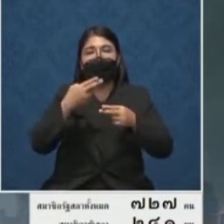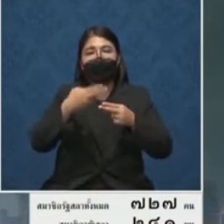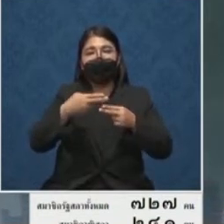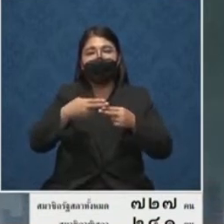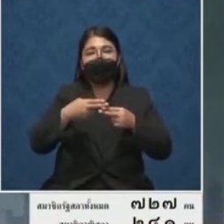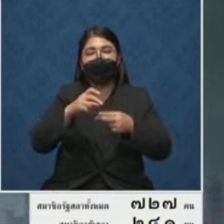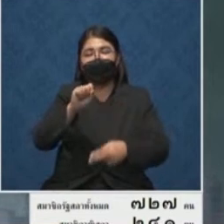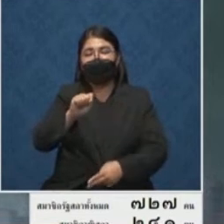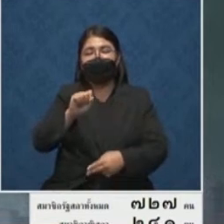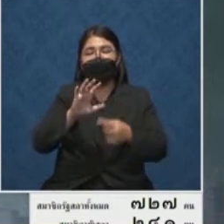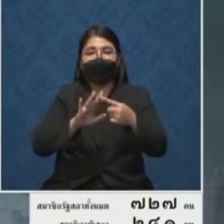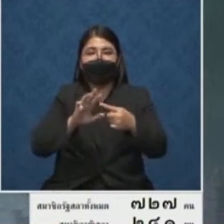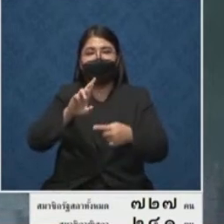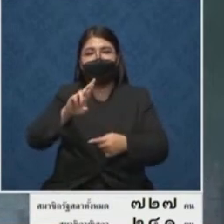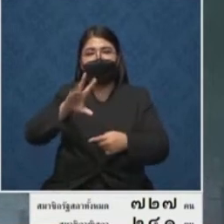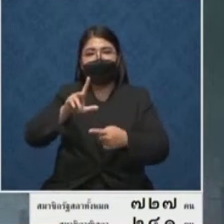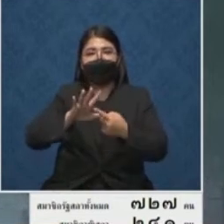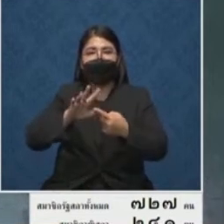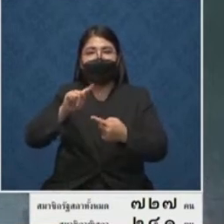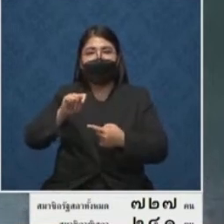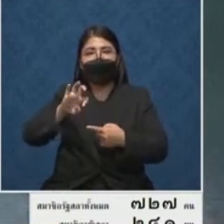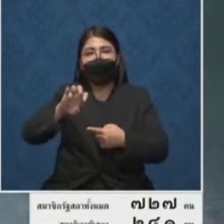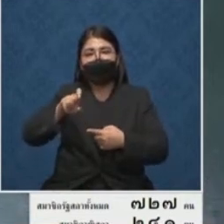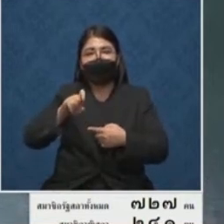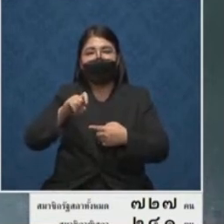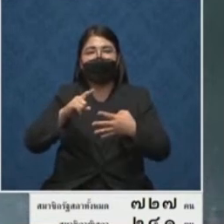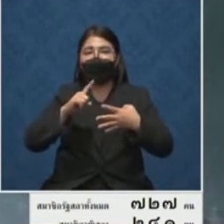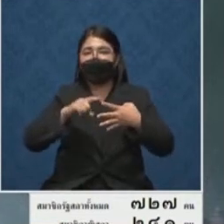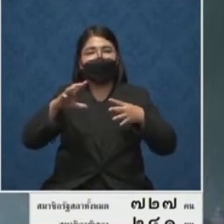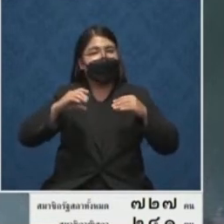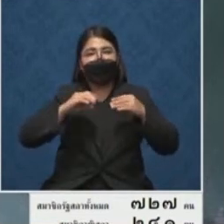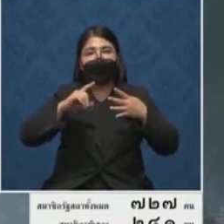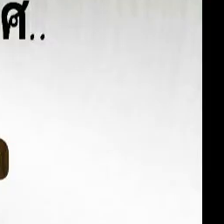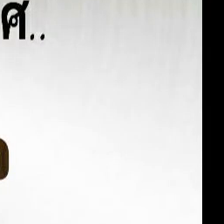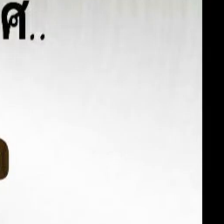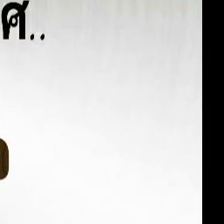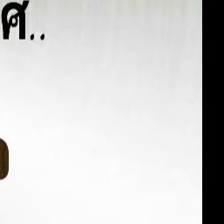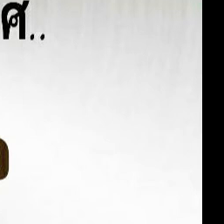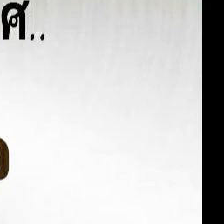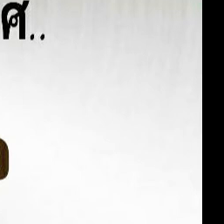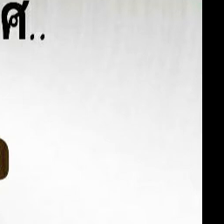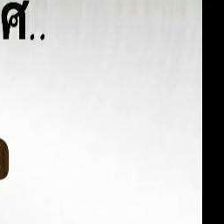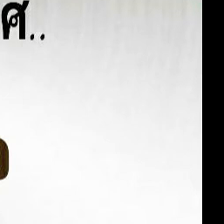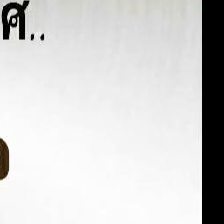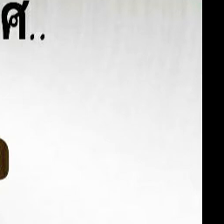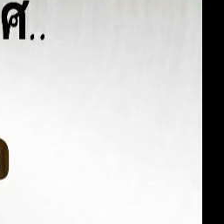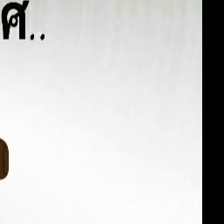631นายสุรชาติศรีบุตรสกร 1ไม่รับหลัก